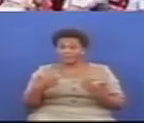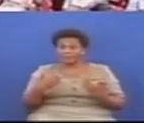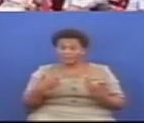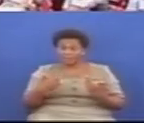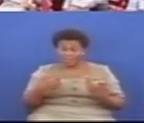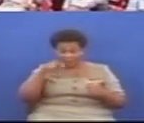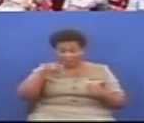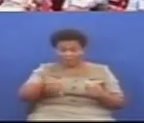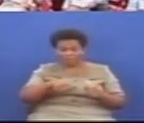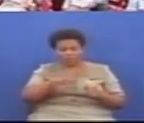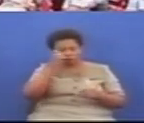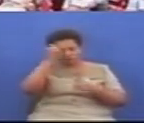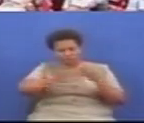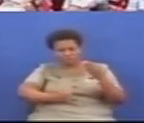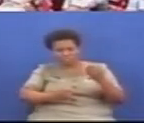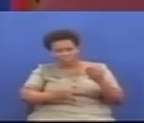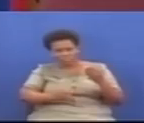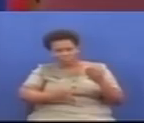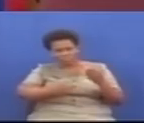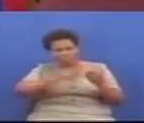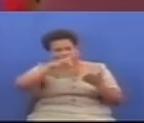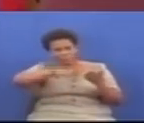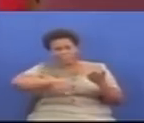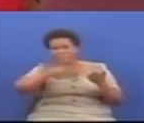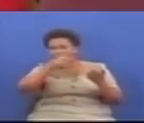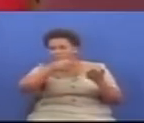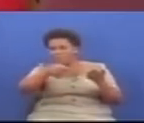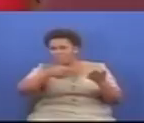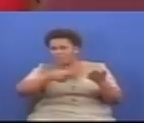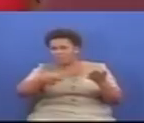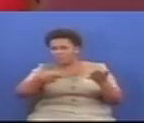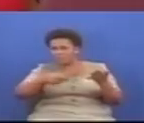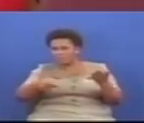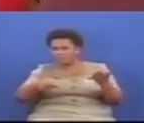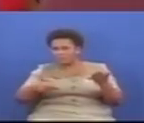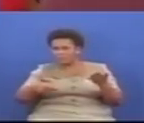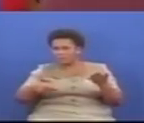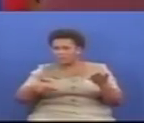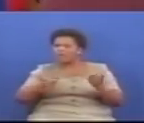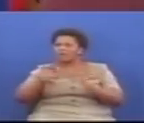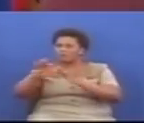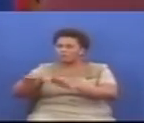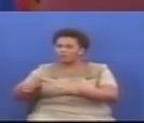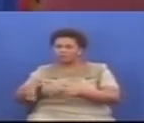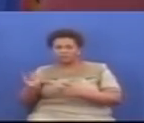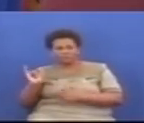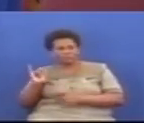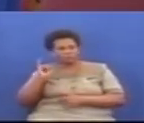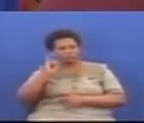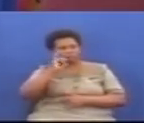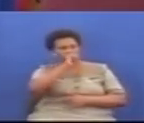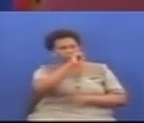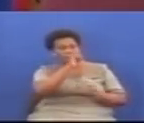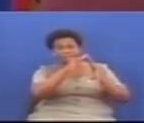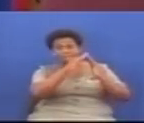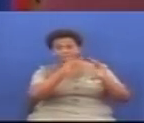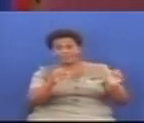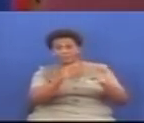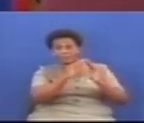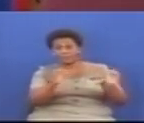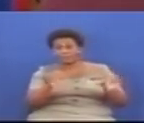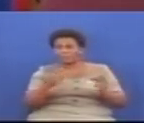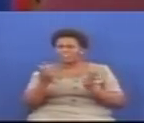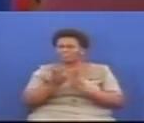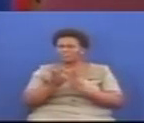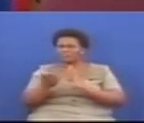mwisho wa uandikishaji wa bunge ambao mtapenda kwenda kule Misri. Kama tulivyokusha